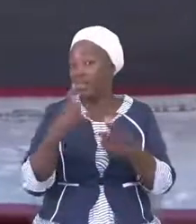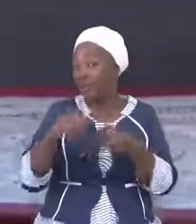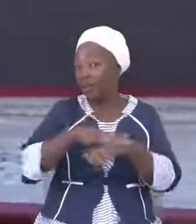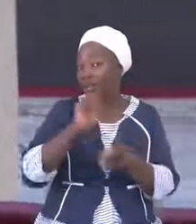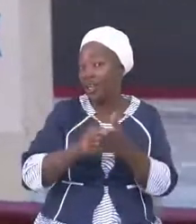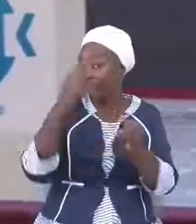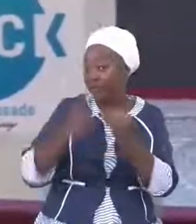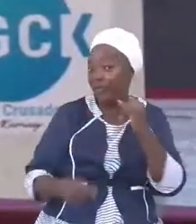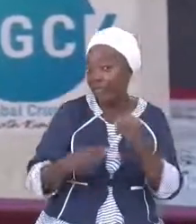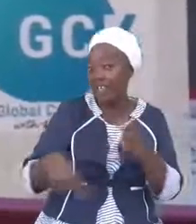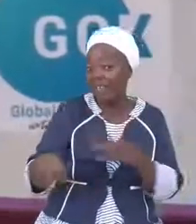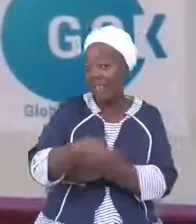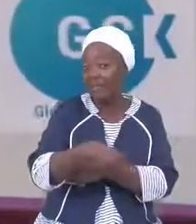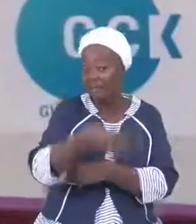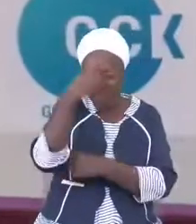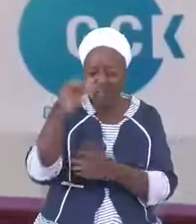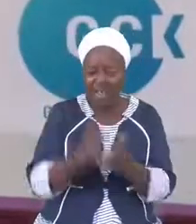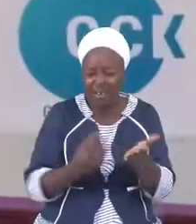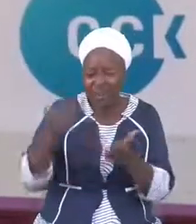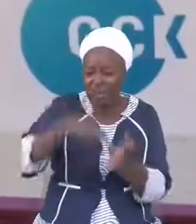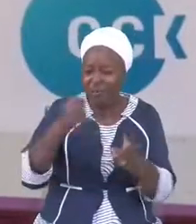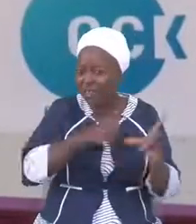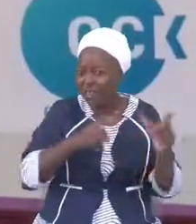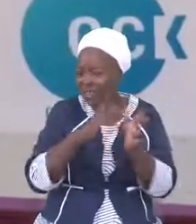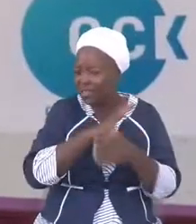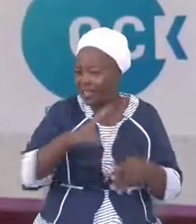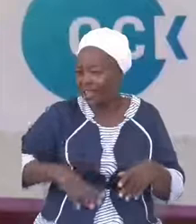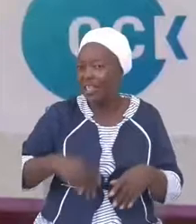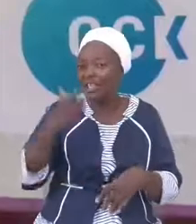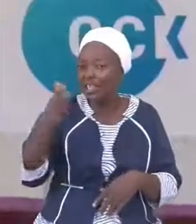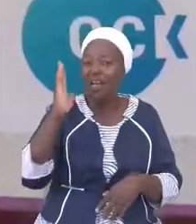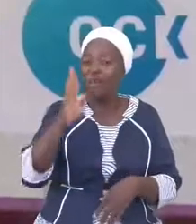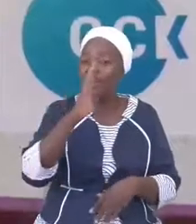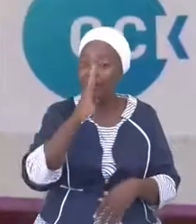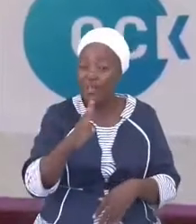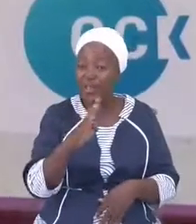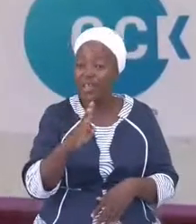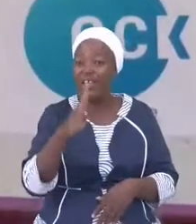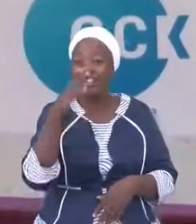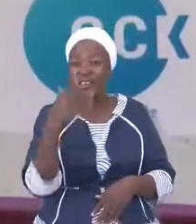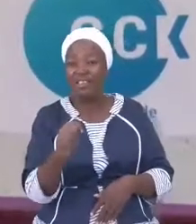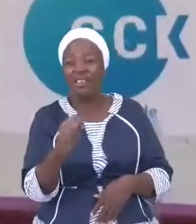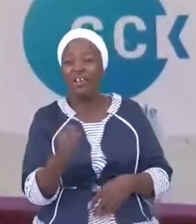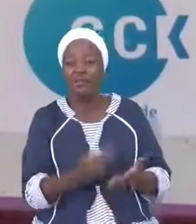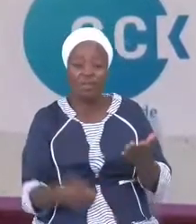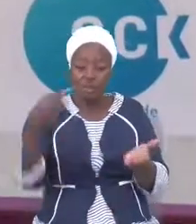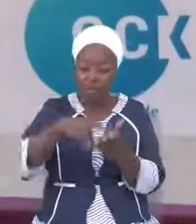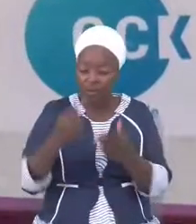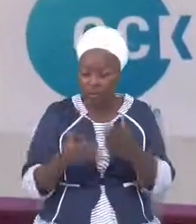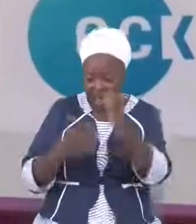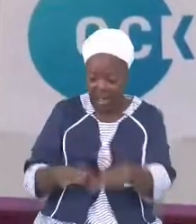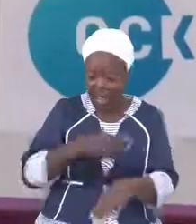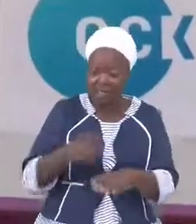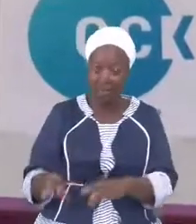toujours une nouvelle vie dans votre vie. À cause de la résurrection finale de Jésus-Christ, il y aura